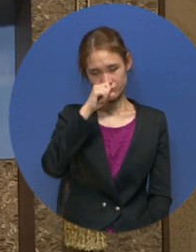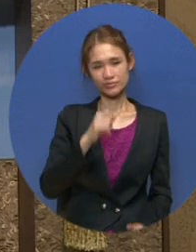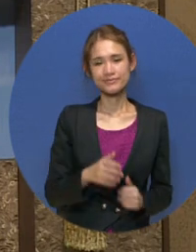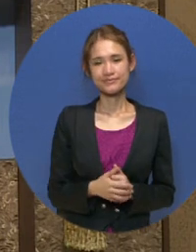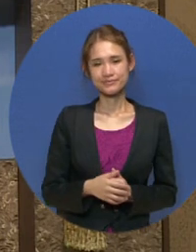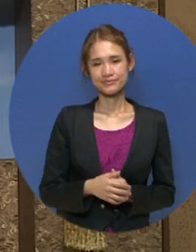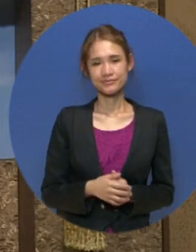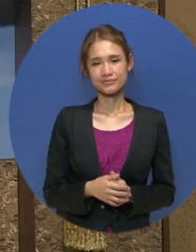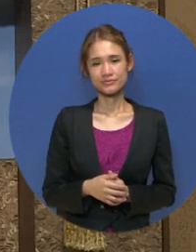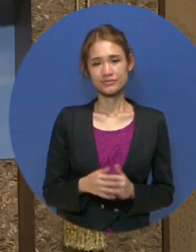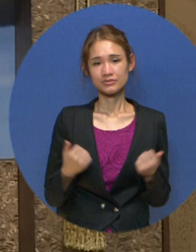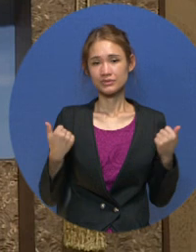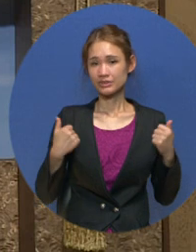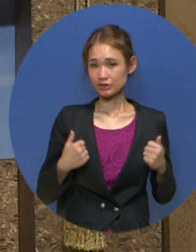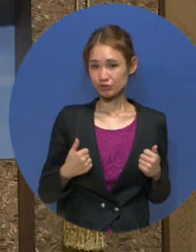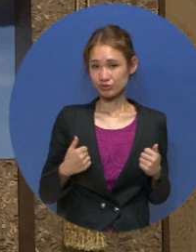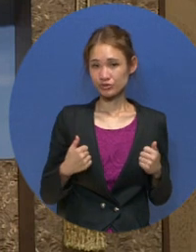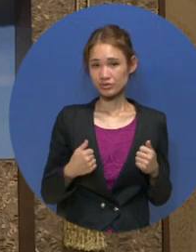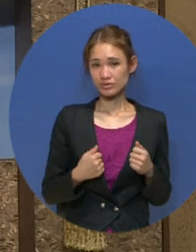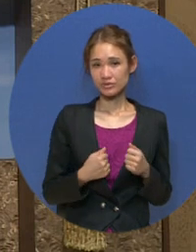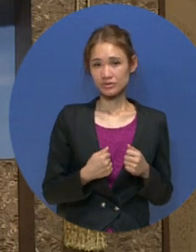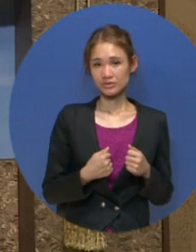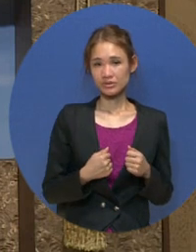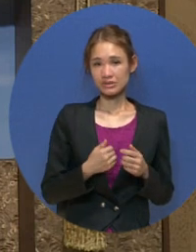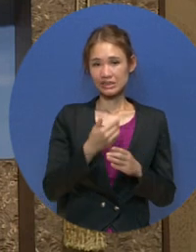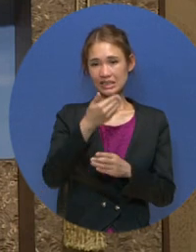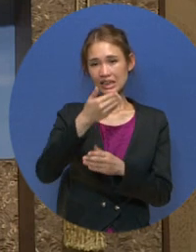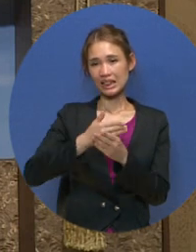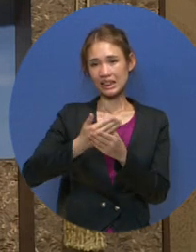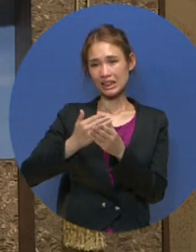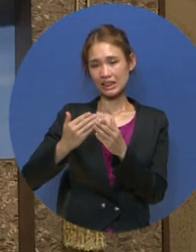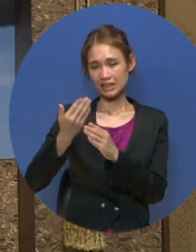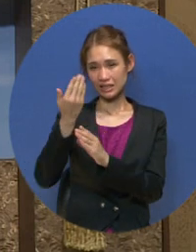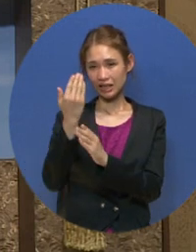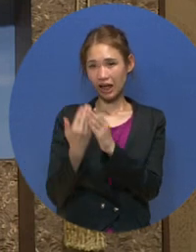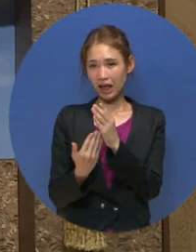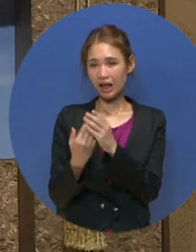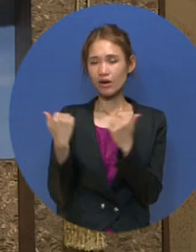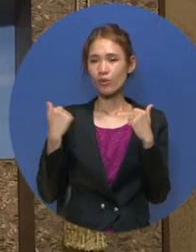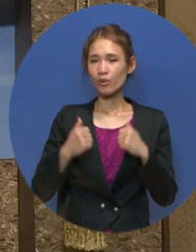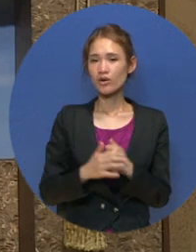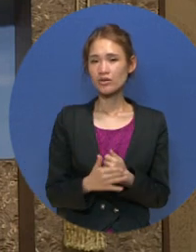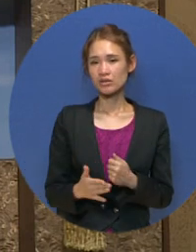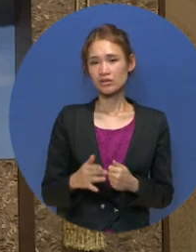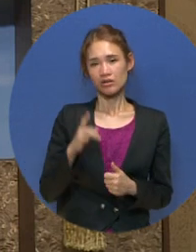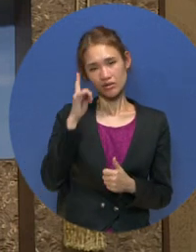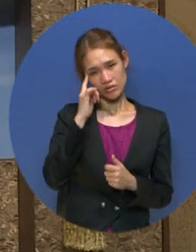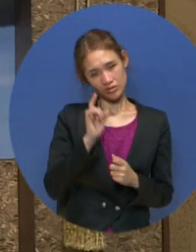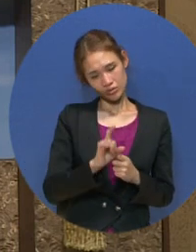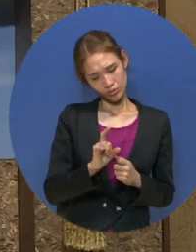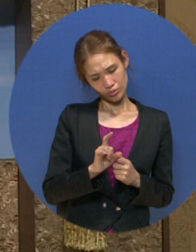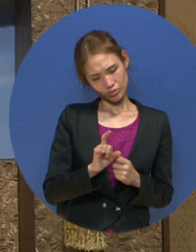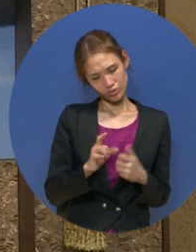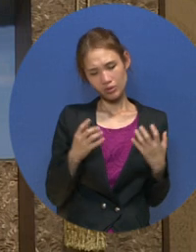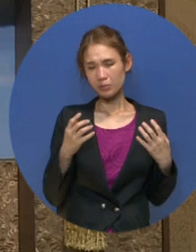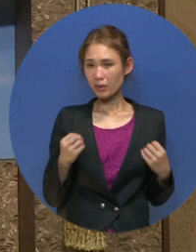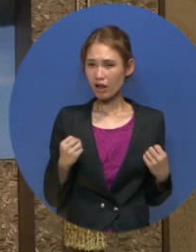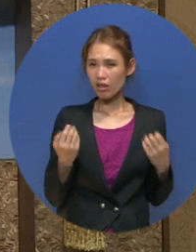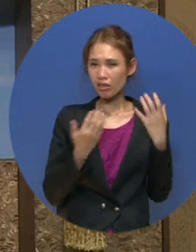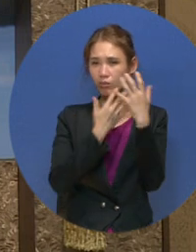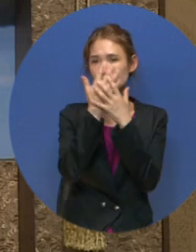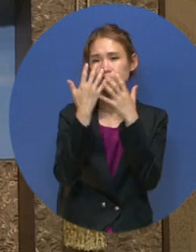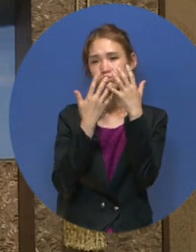네. 그리고 의류는 이것이 중고옷이기 때문에 이게 될까 안 될까 많이 고민이 되시는 경계선이 좀 모호하거든요.